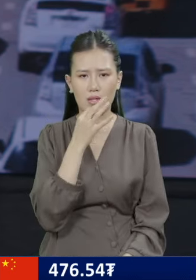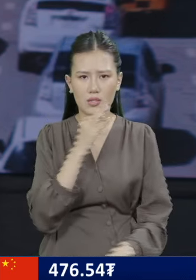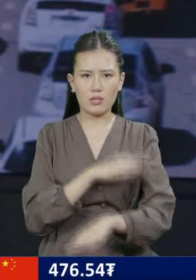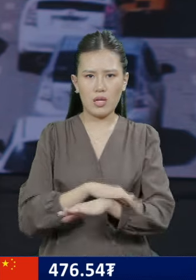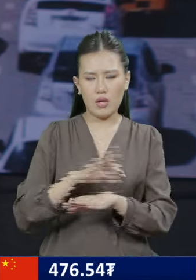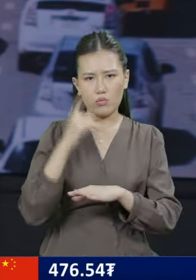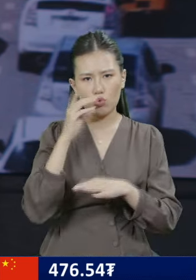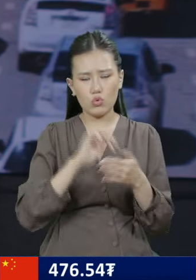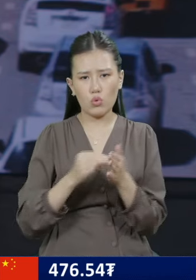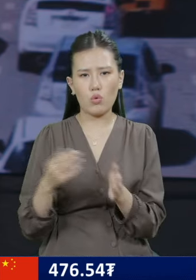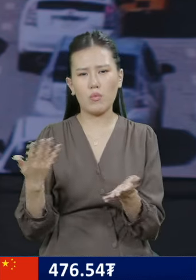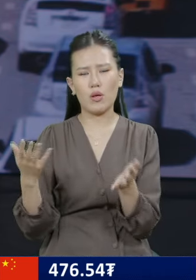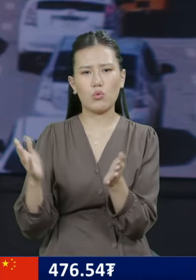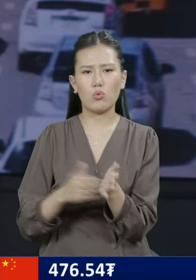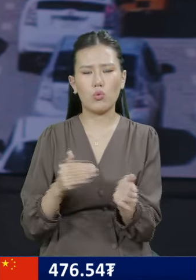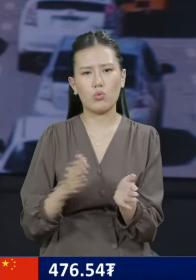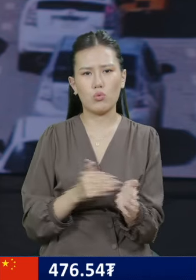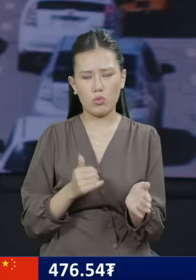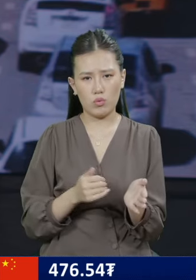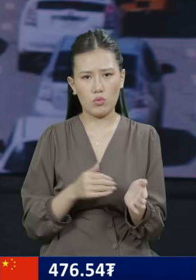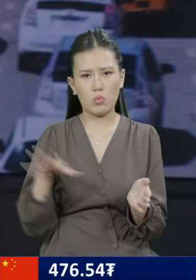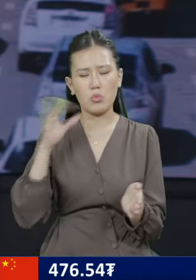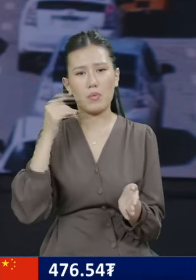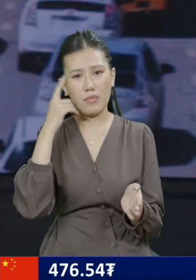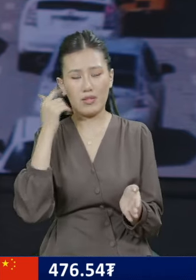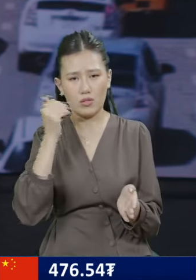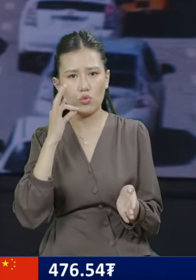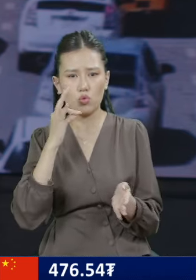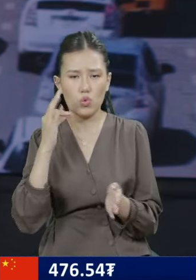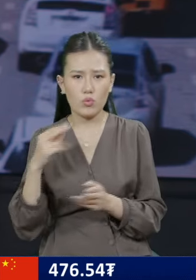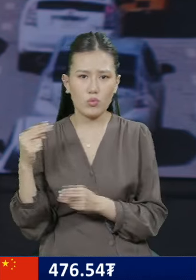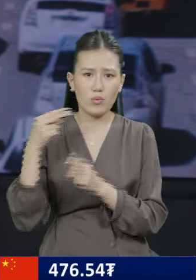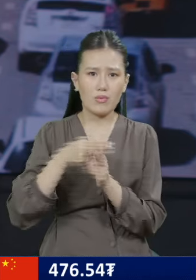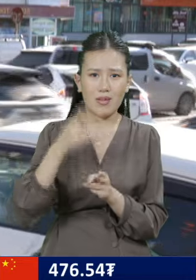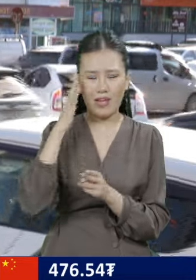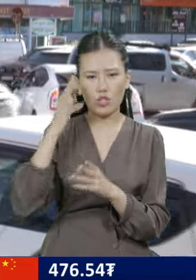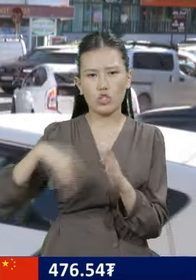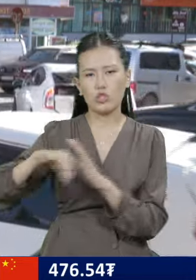байгаа ч үүнийг засаж сайжруулах шийдэл бодлого боловсруулагчдад байхгүй байна.